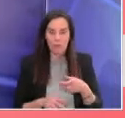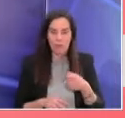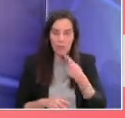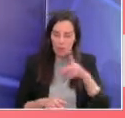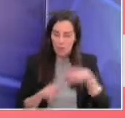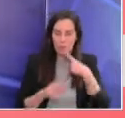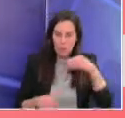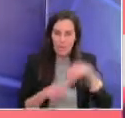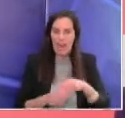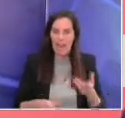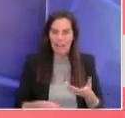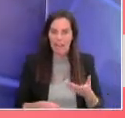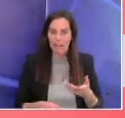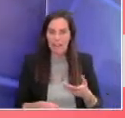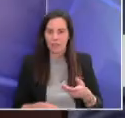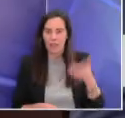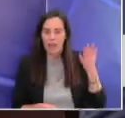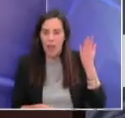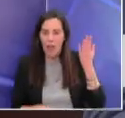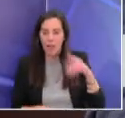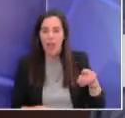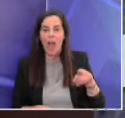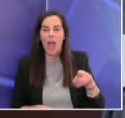חלק. היה לה שימוע